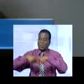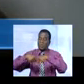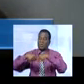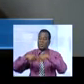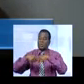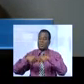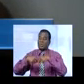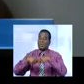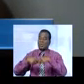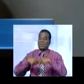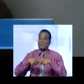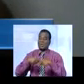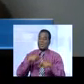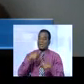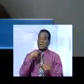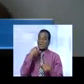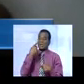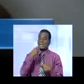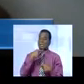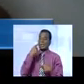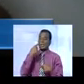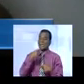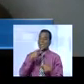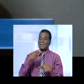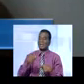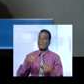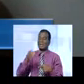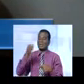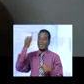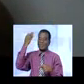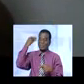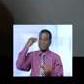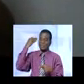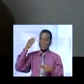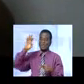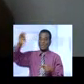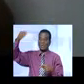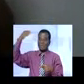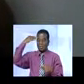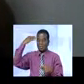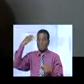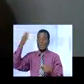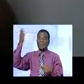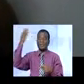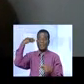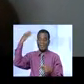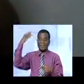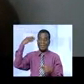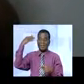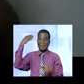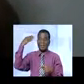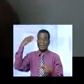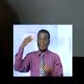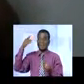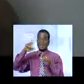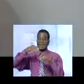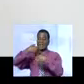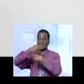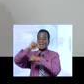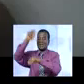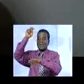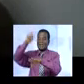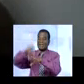Dagry Diabaté, qui fut ministre à l'époque de la